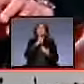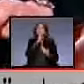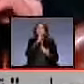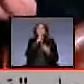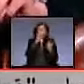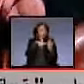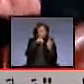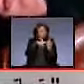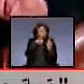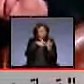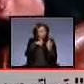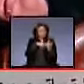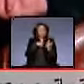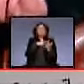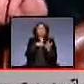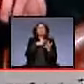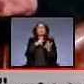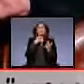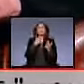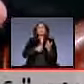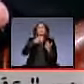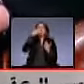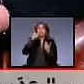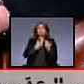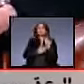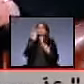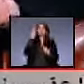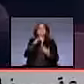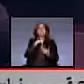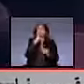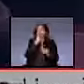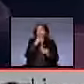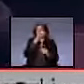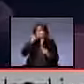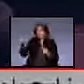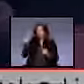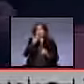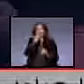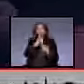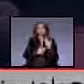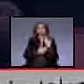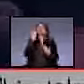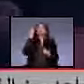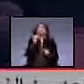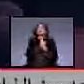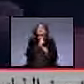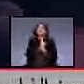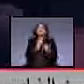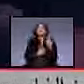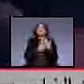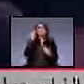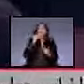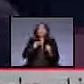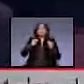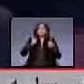الروايه مالوش اي علاقه باي فيلم انا مثلته قبل كده وجور جديد نوع جديد على السينما